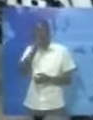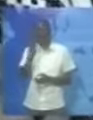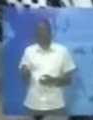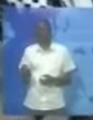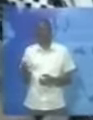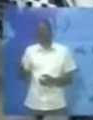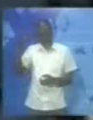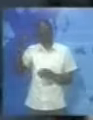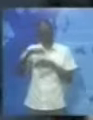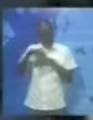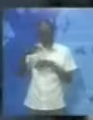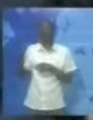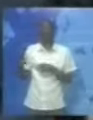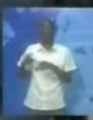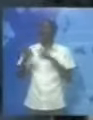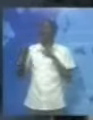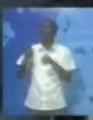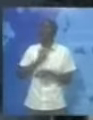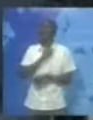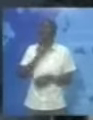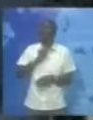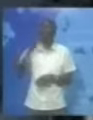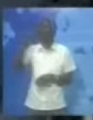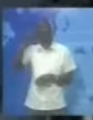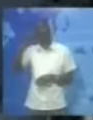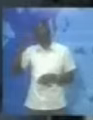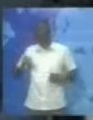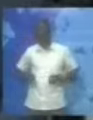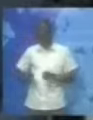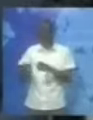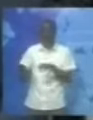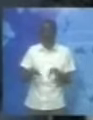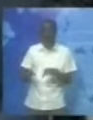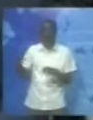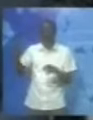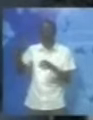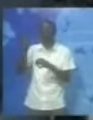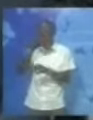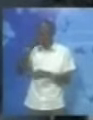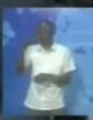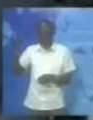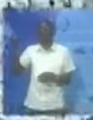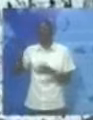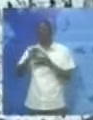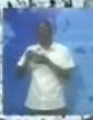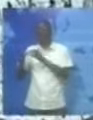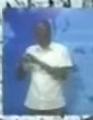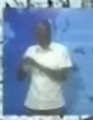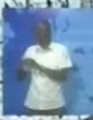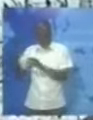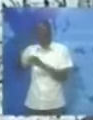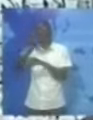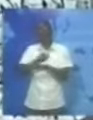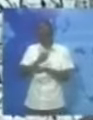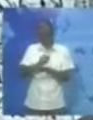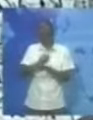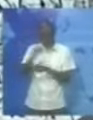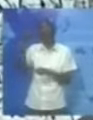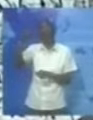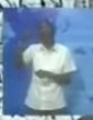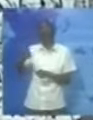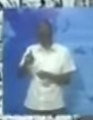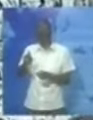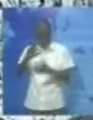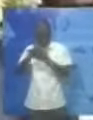peu près à 98%. Donc, mais je pense qu'il y a un effort à faire pour une meilleure coordination des activités au niveau du département et une meilleure